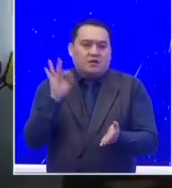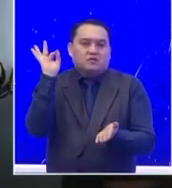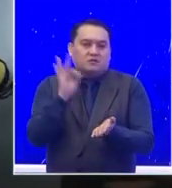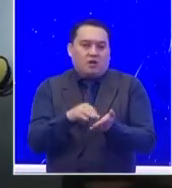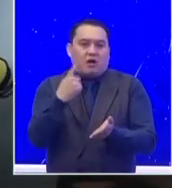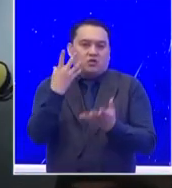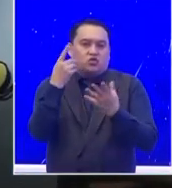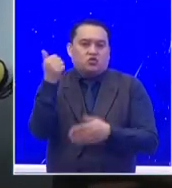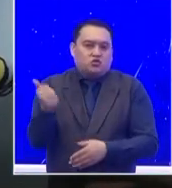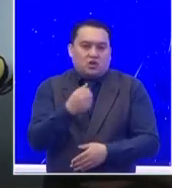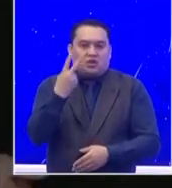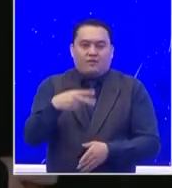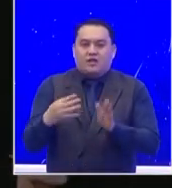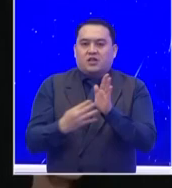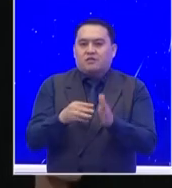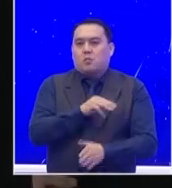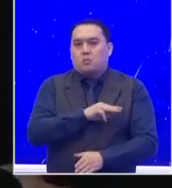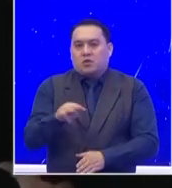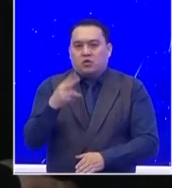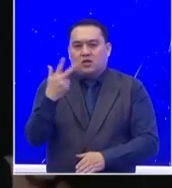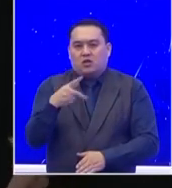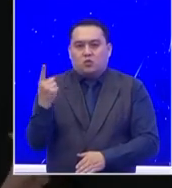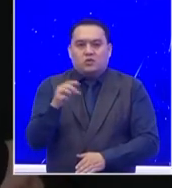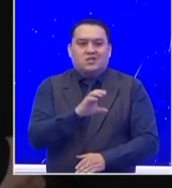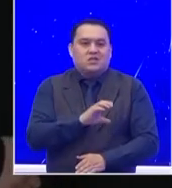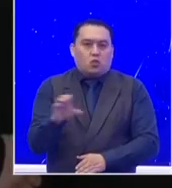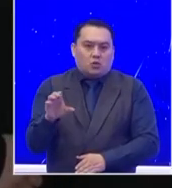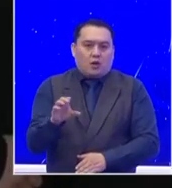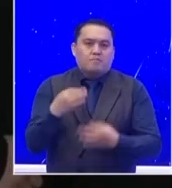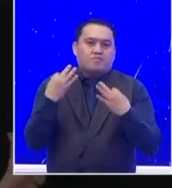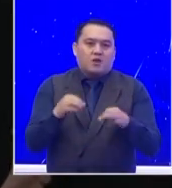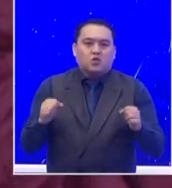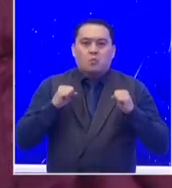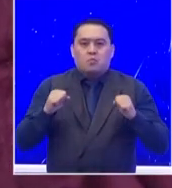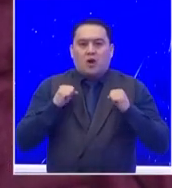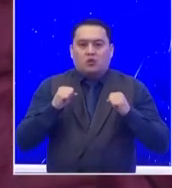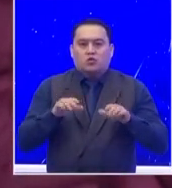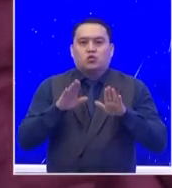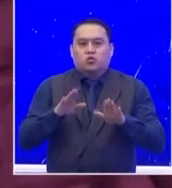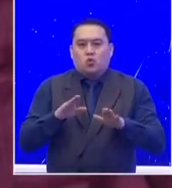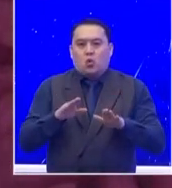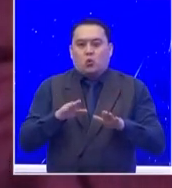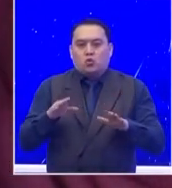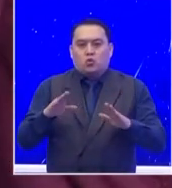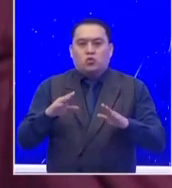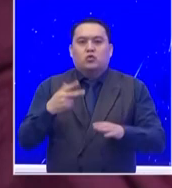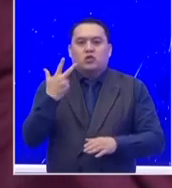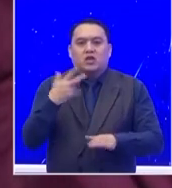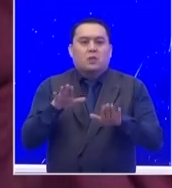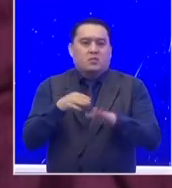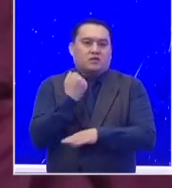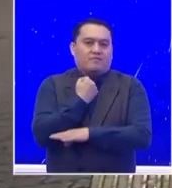за 1 час 29 минут и 31 секунду. Это позволило спортсменке не только привезти домой бронзу,